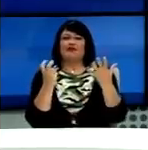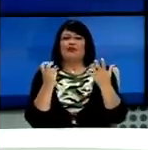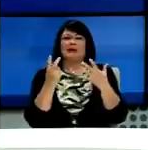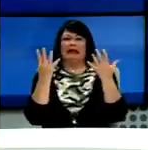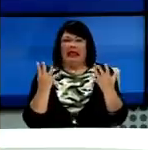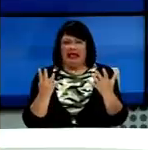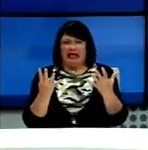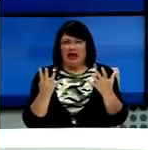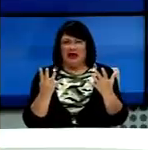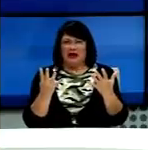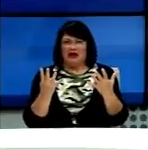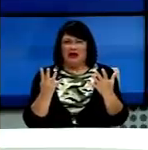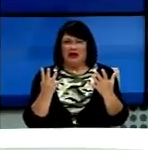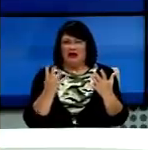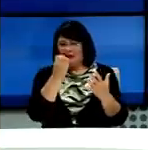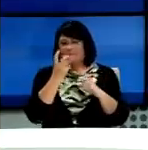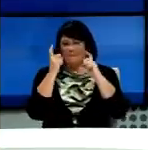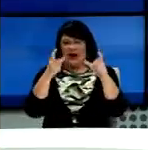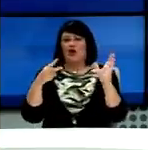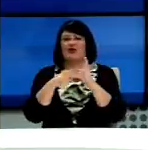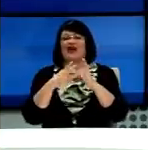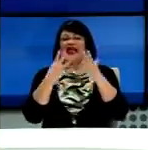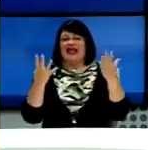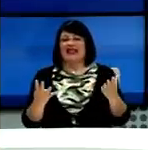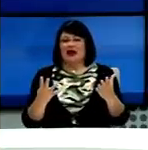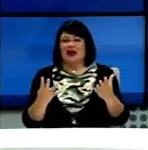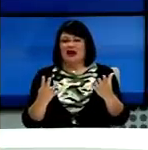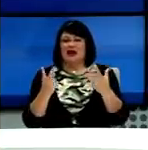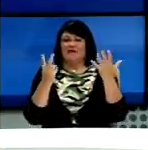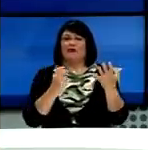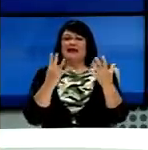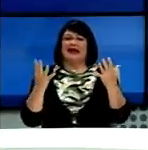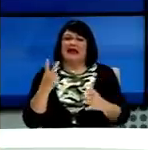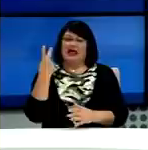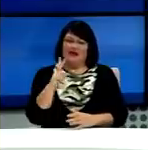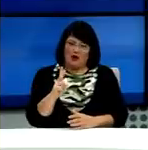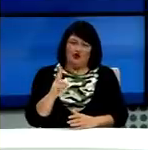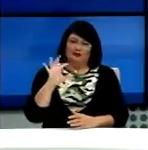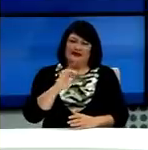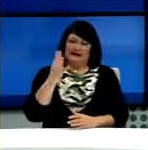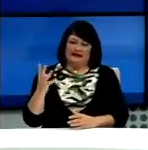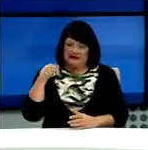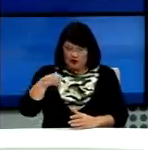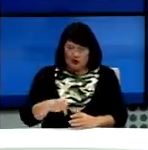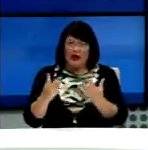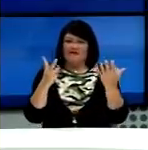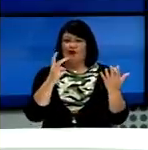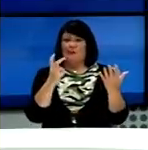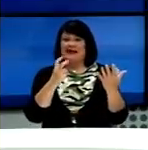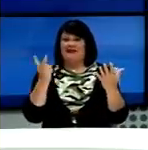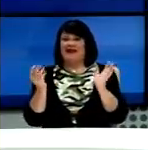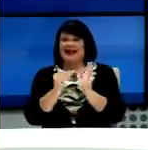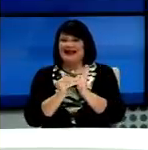79, το Μάιο του 19 ήταν 79.254, σήμερα το Μάιο του 20